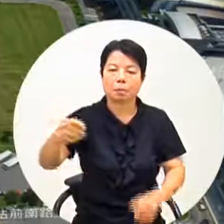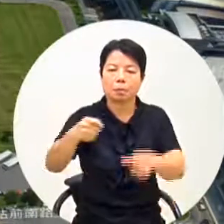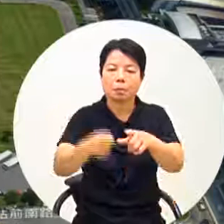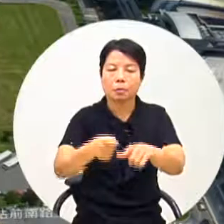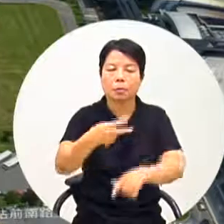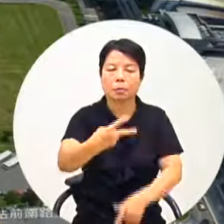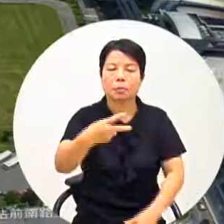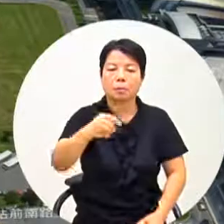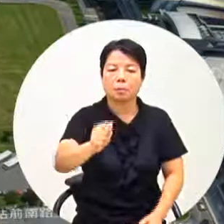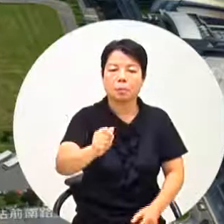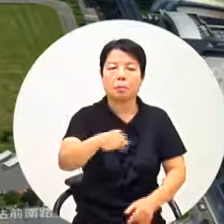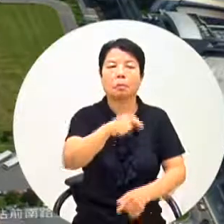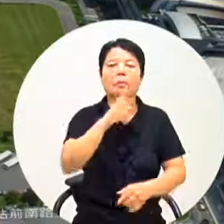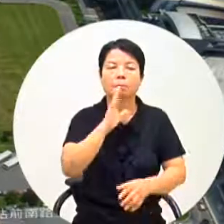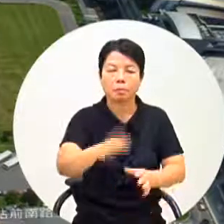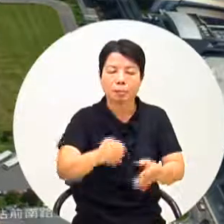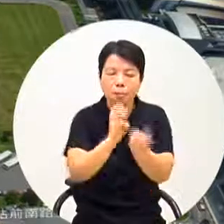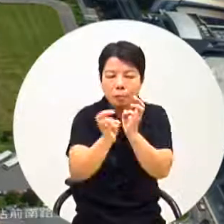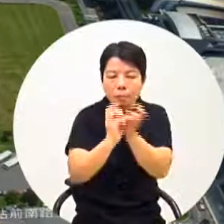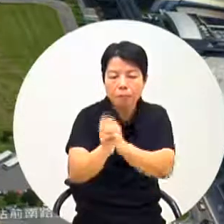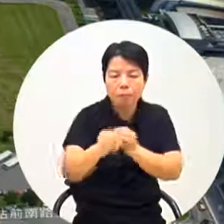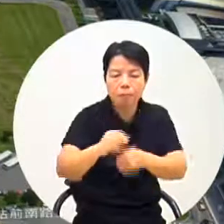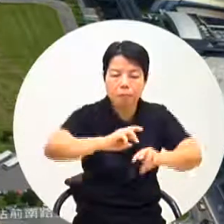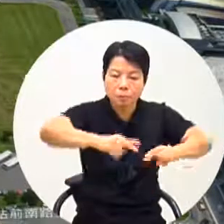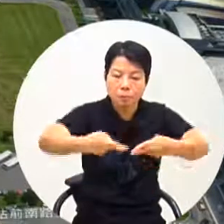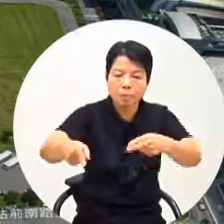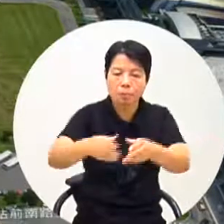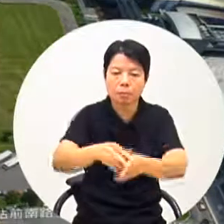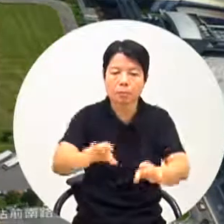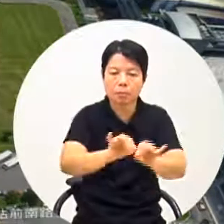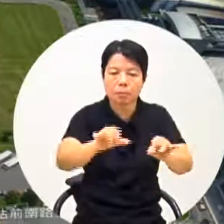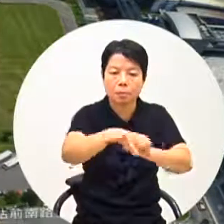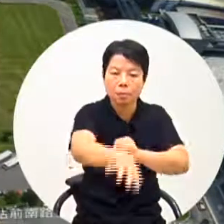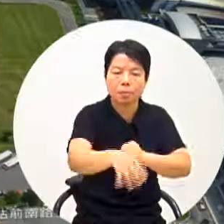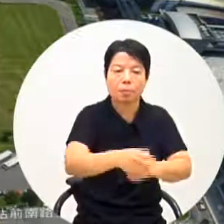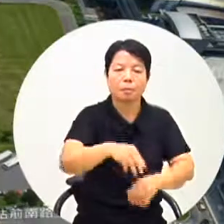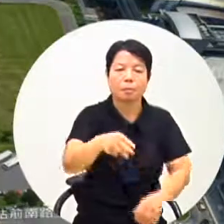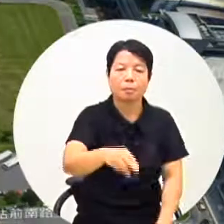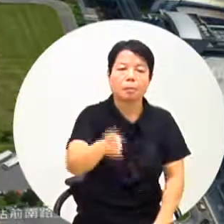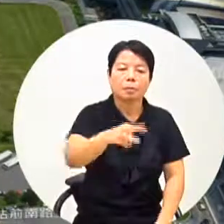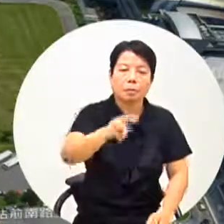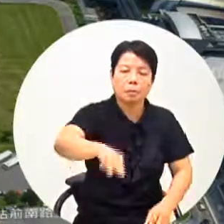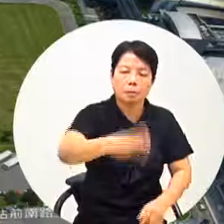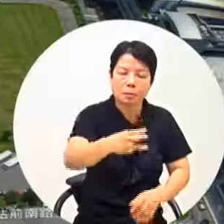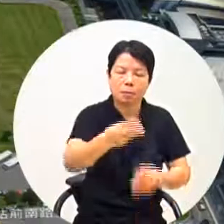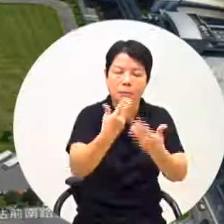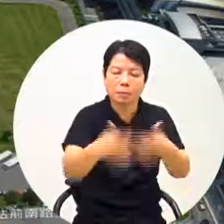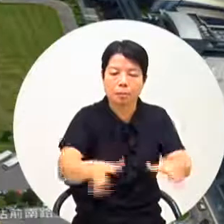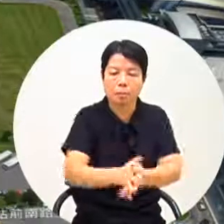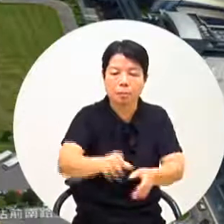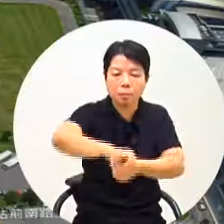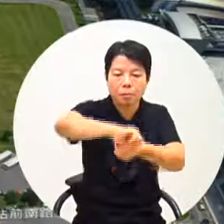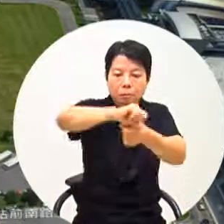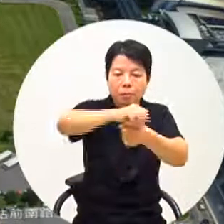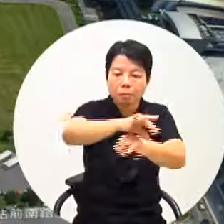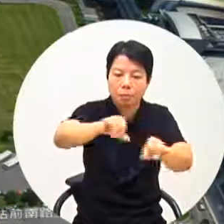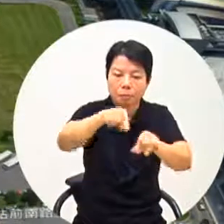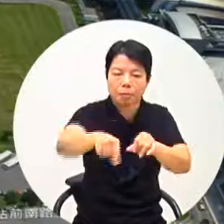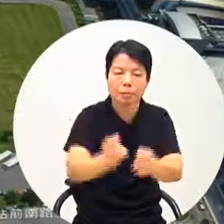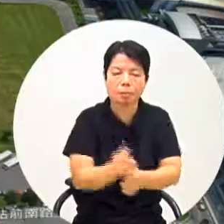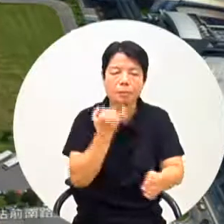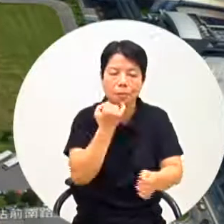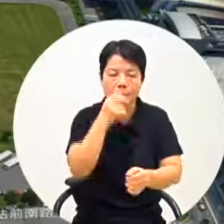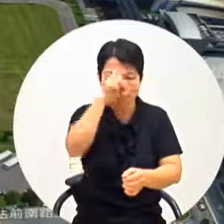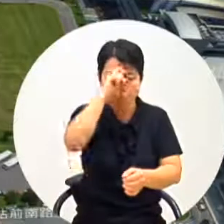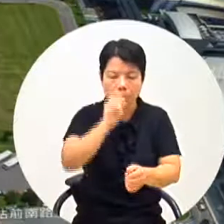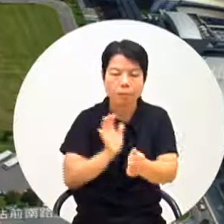计划的调整呢，允许楼地板面积使用面积从3300平方米呢增加到18000平方米呢，希望能够促进高铁转